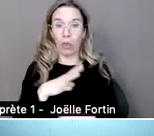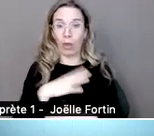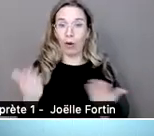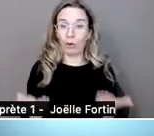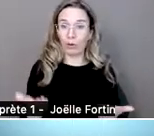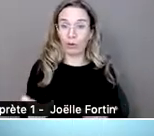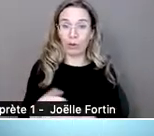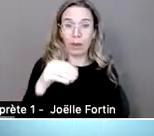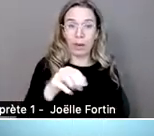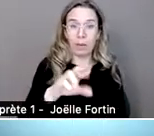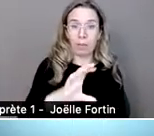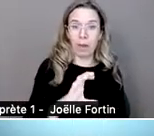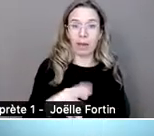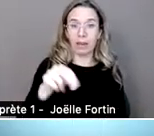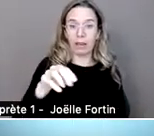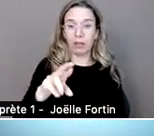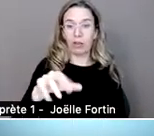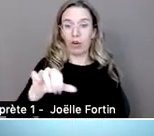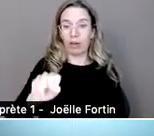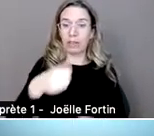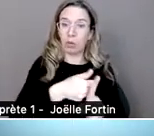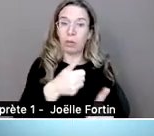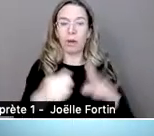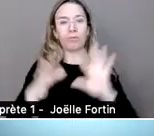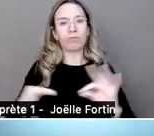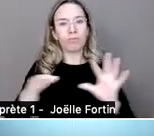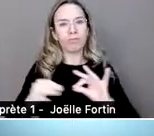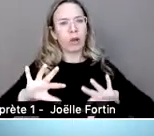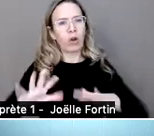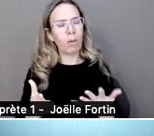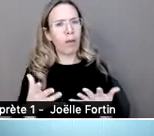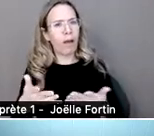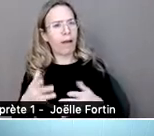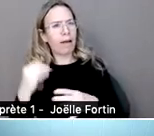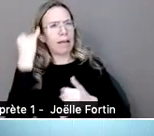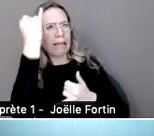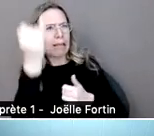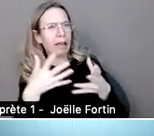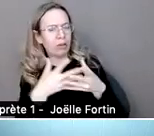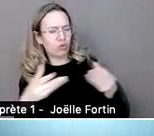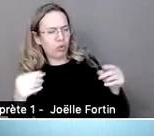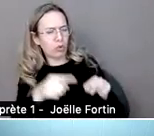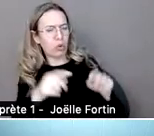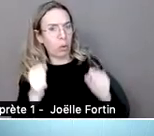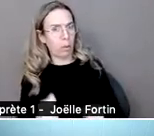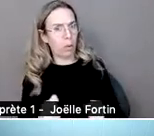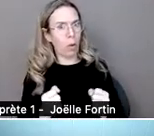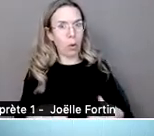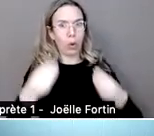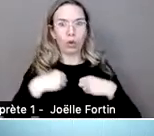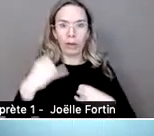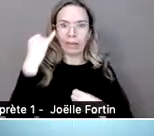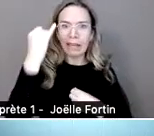aujourd'hui Marc Norris qui va nous parler un petit peu comment ces moyens pourraient changer, il va nous présenter des outils qui